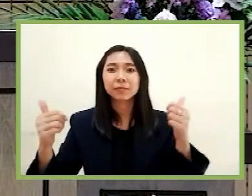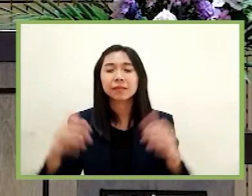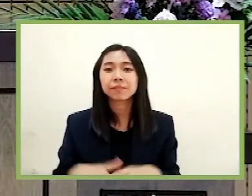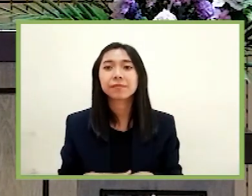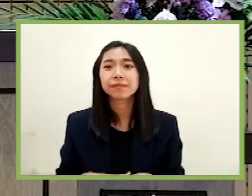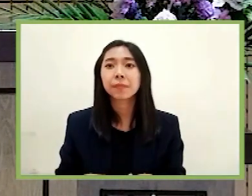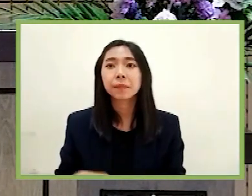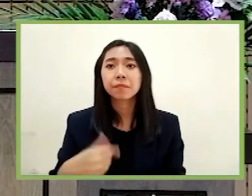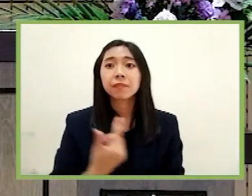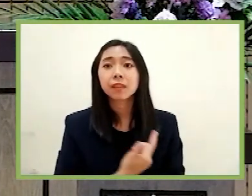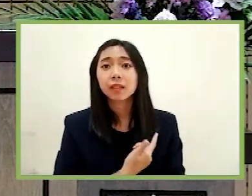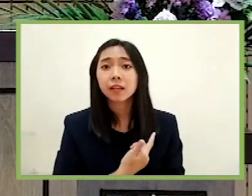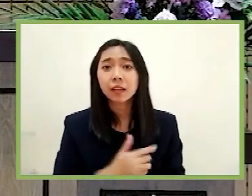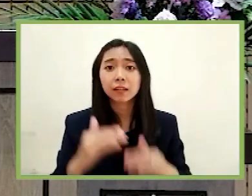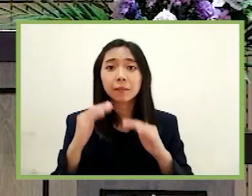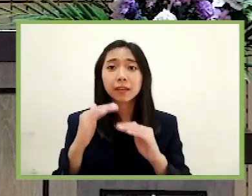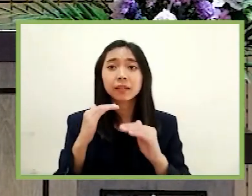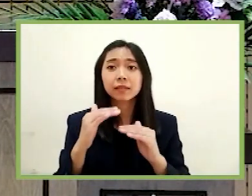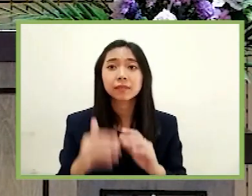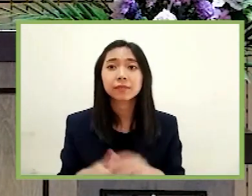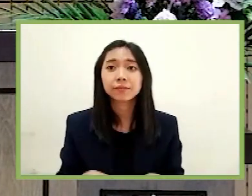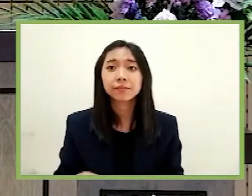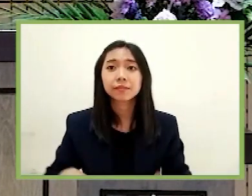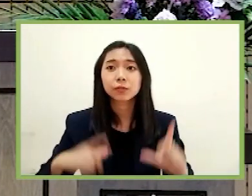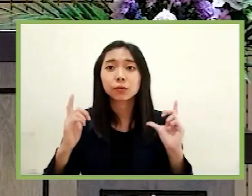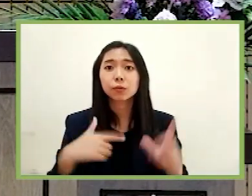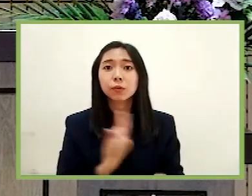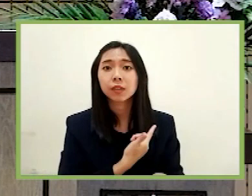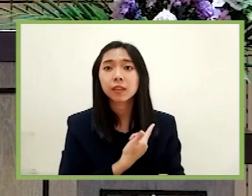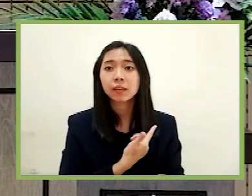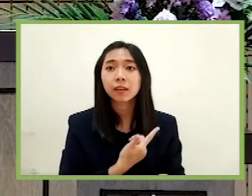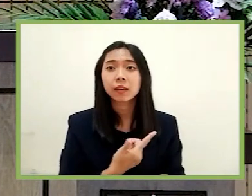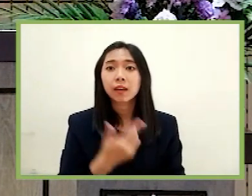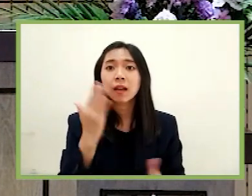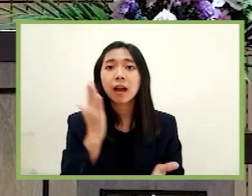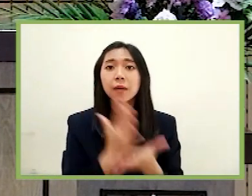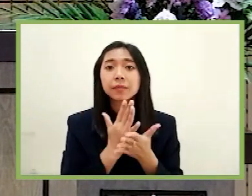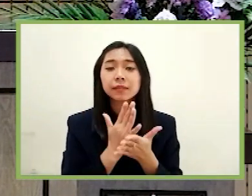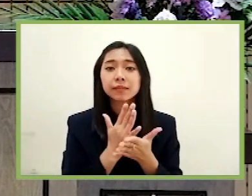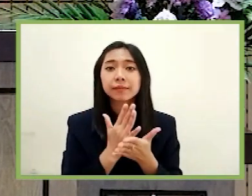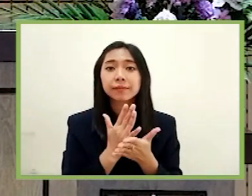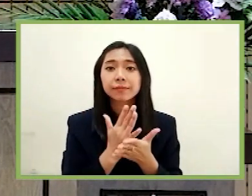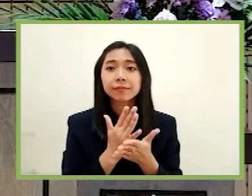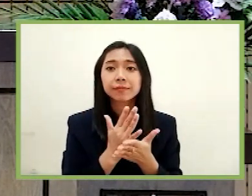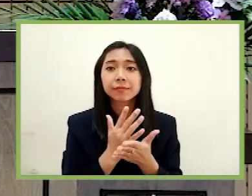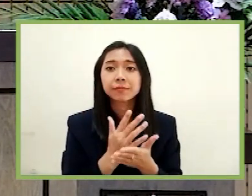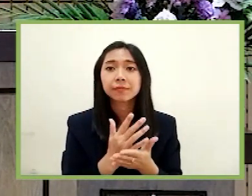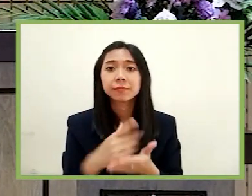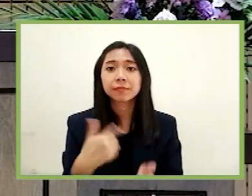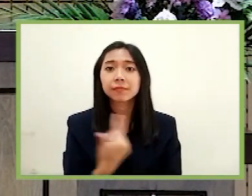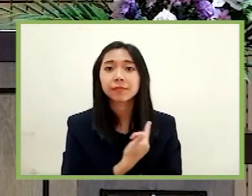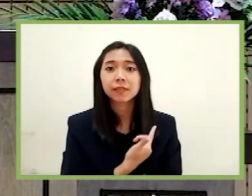kita semua terbatas tubuh tak akan habis pada waktunya kita tidak bertahan